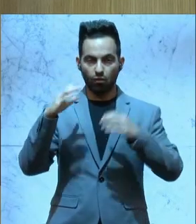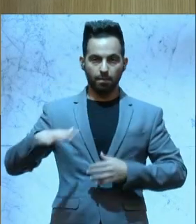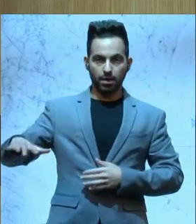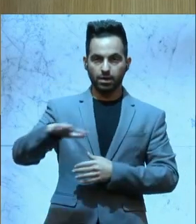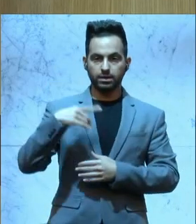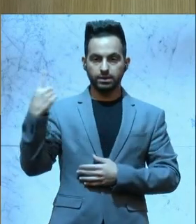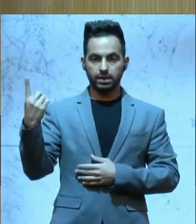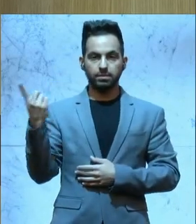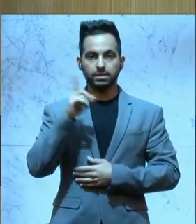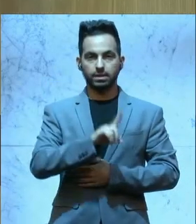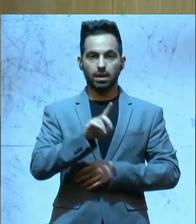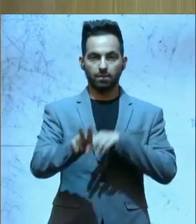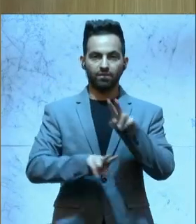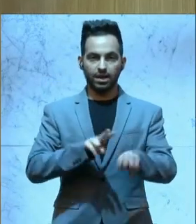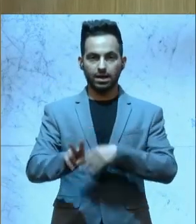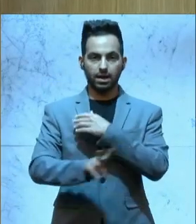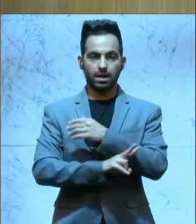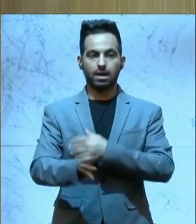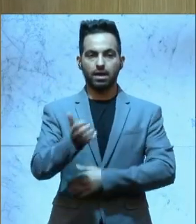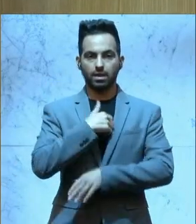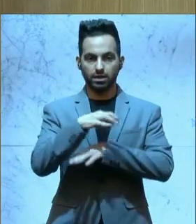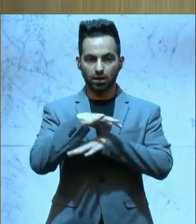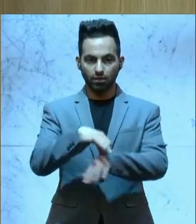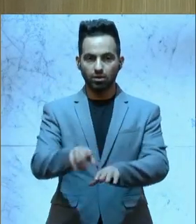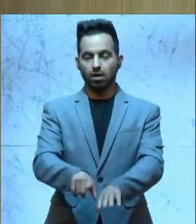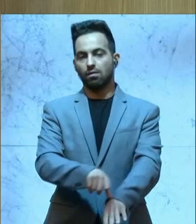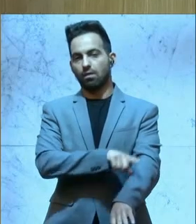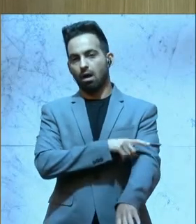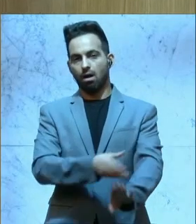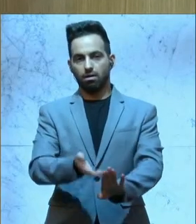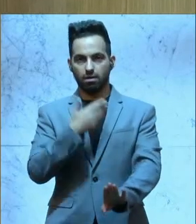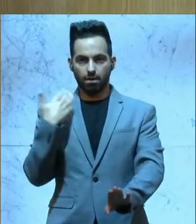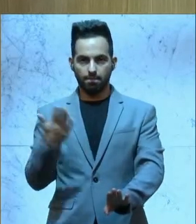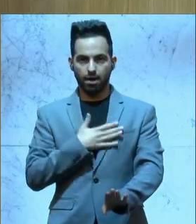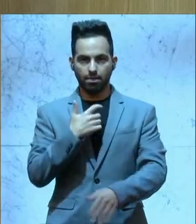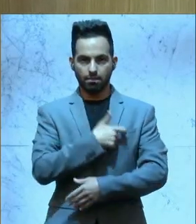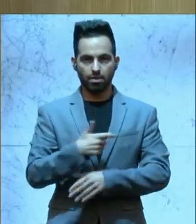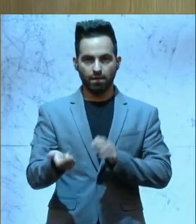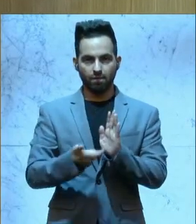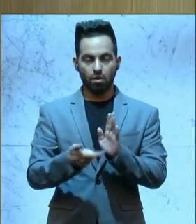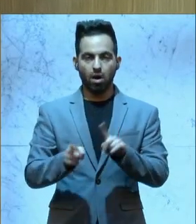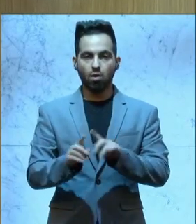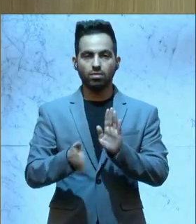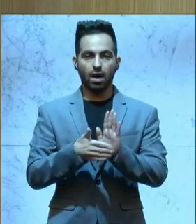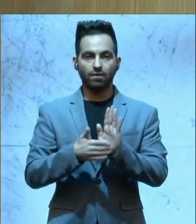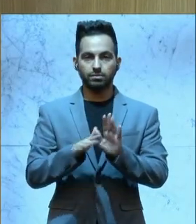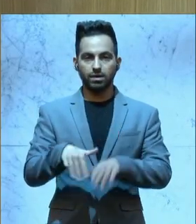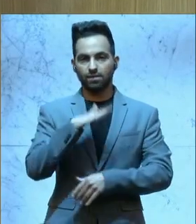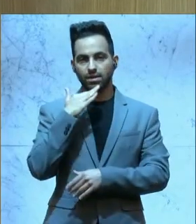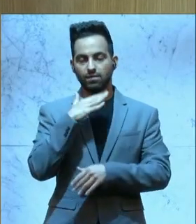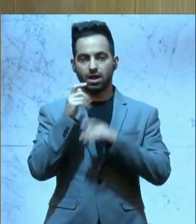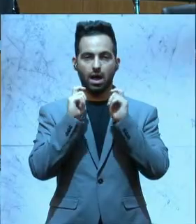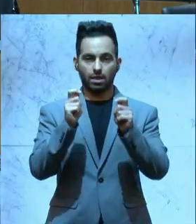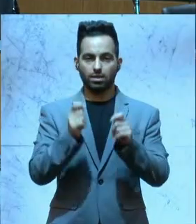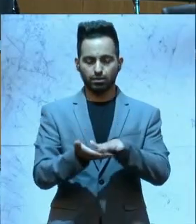durchgerungen hat, diese Pflegelehre einzuführen. Es ist eine uralte freiheitliche Forderung. Das ist auch nachweisbar in sehr, sehr vielen Anträgen.